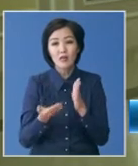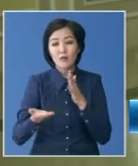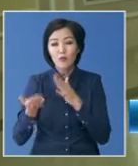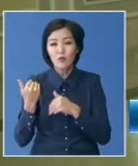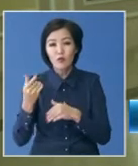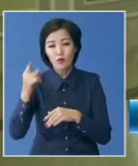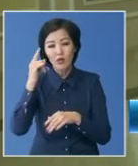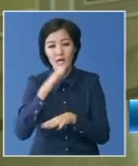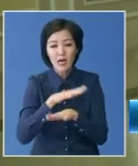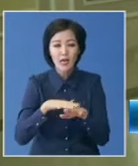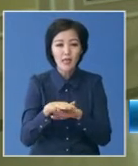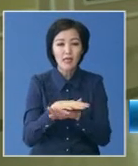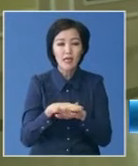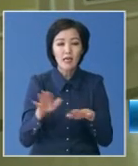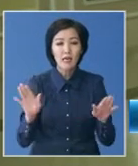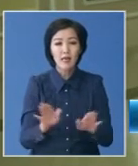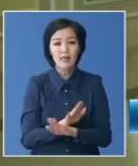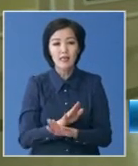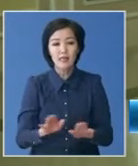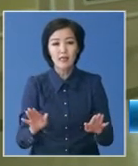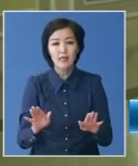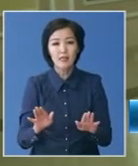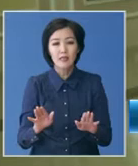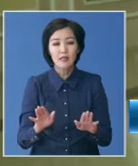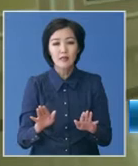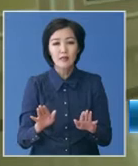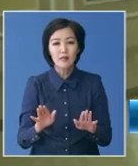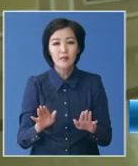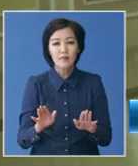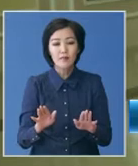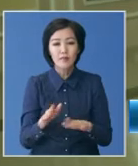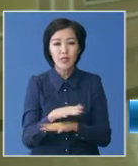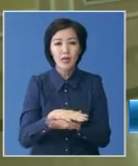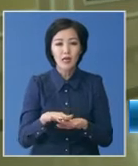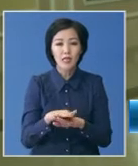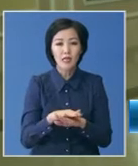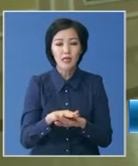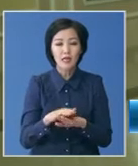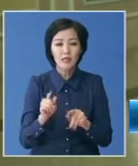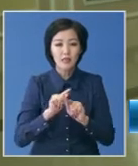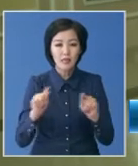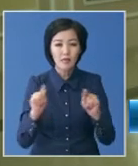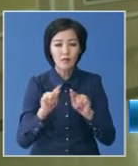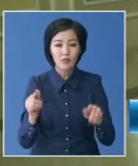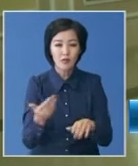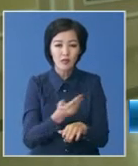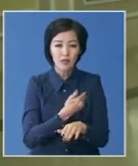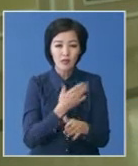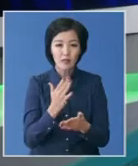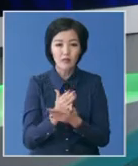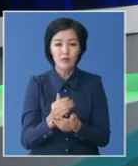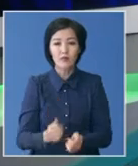әндері, халық сазгерлері, солардың әндерін халыққа әлі де болса паш етуге ниет етіп жүрміз.